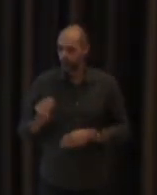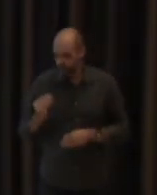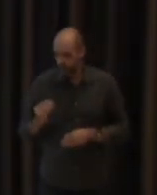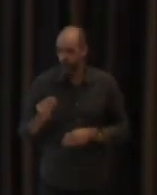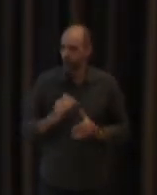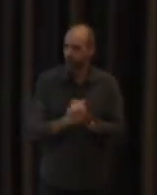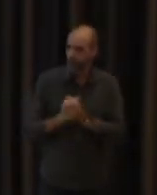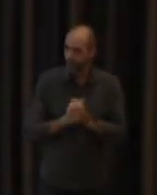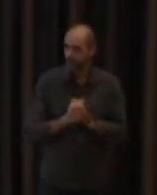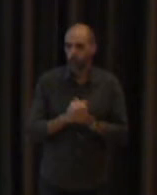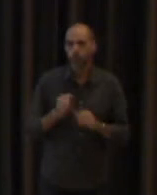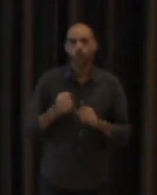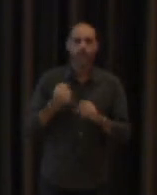exalumnes.